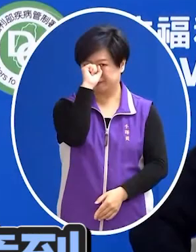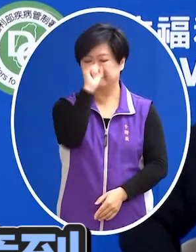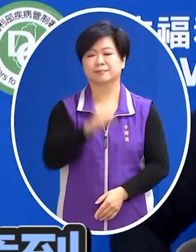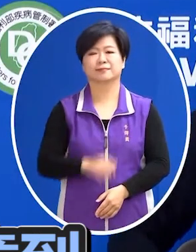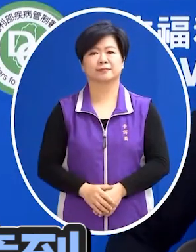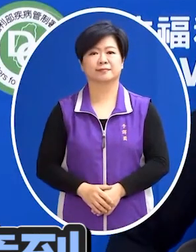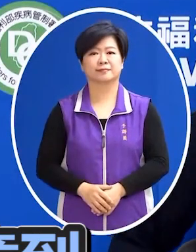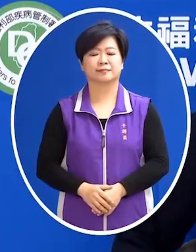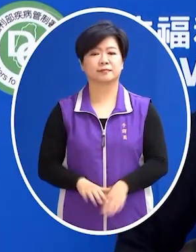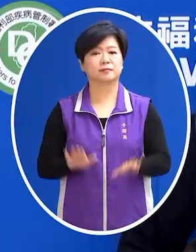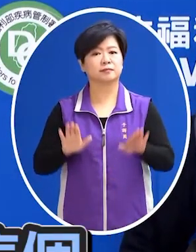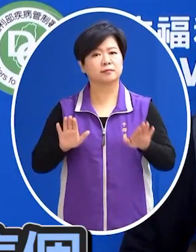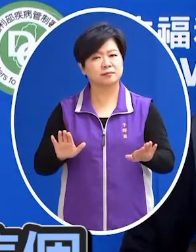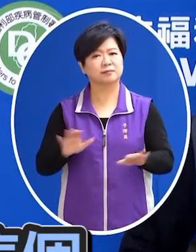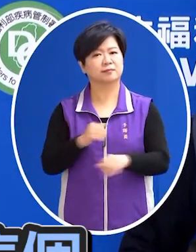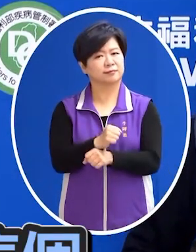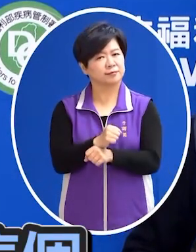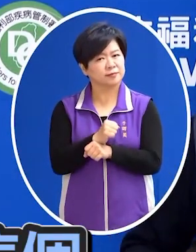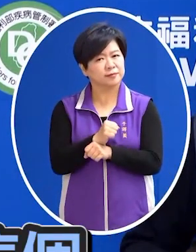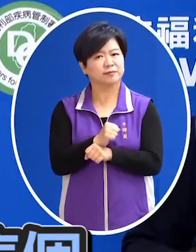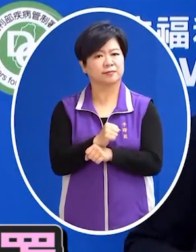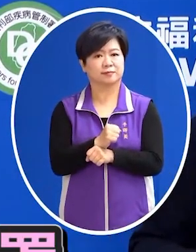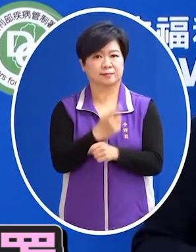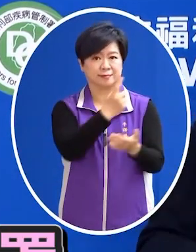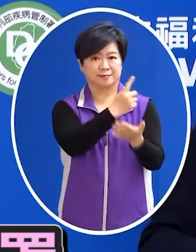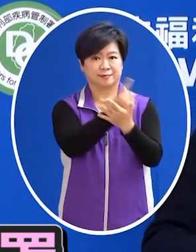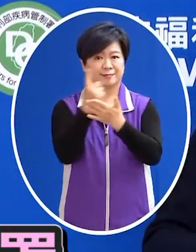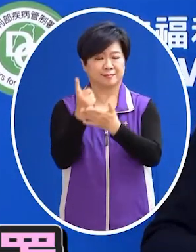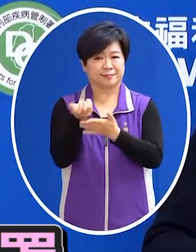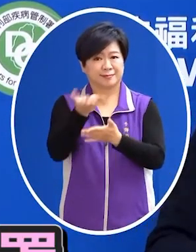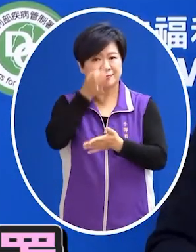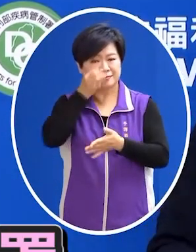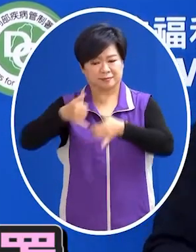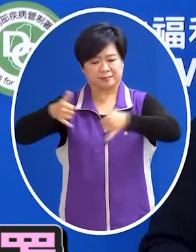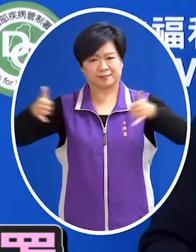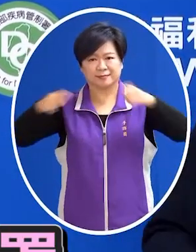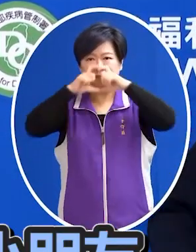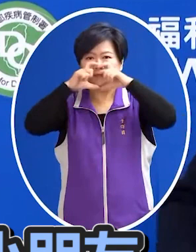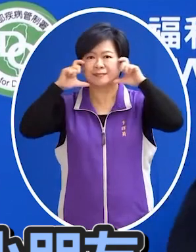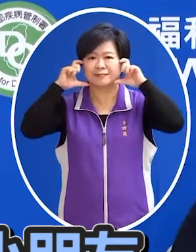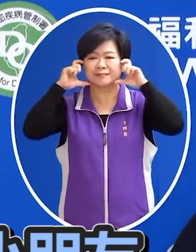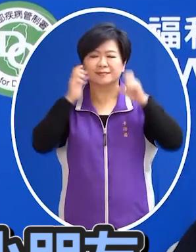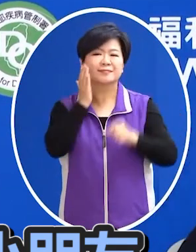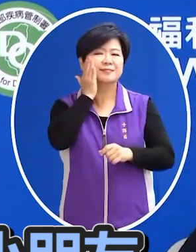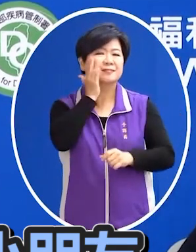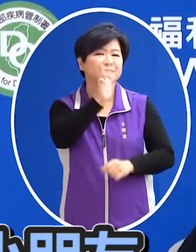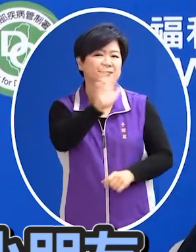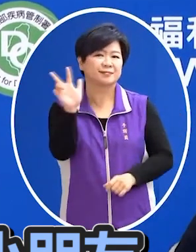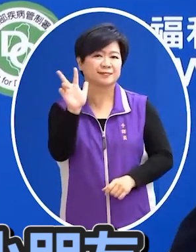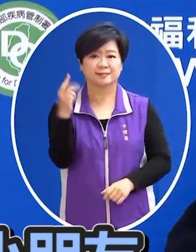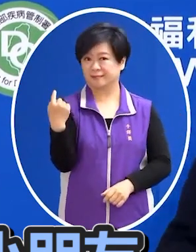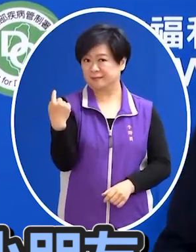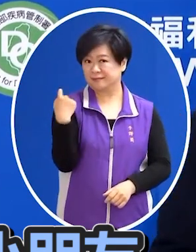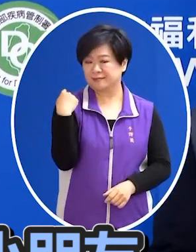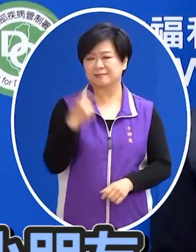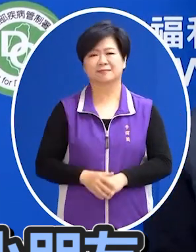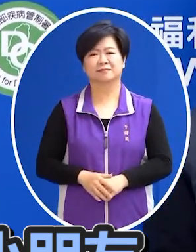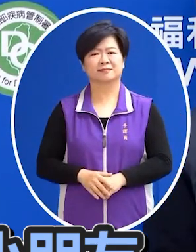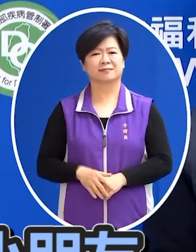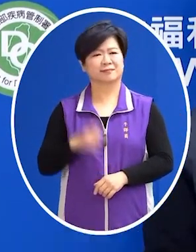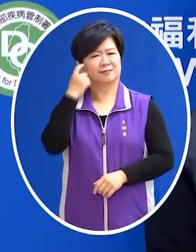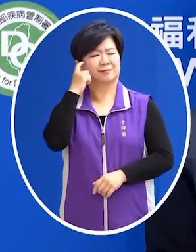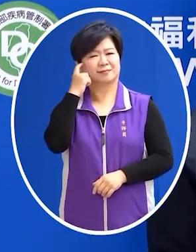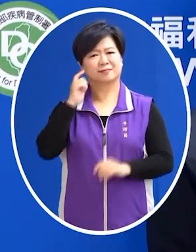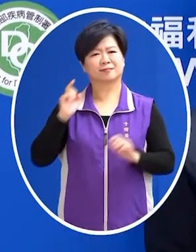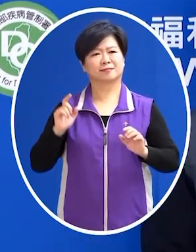那今天大家也注意到，就是说我们大家都戴着这个粉红色的口罩了哈。那也是昨天哈，大家说有小朋友